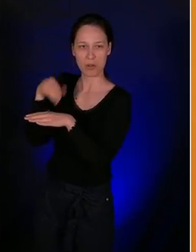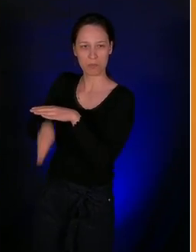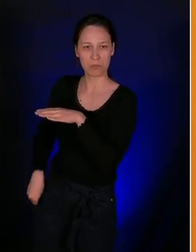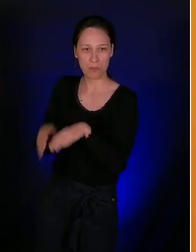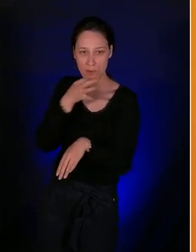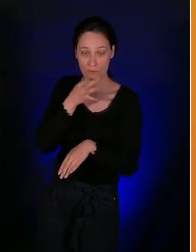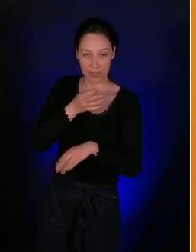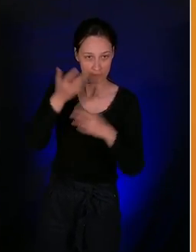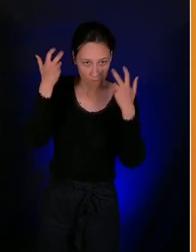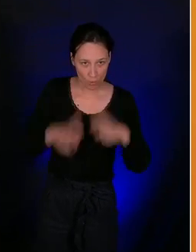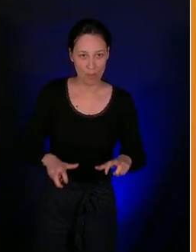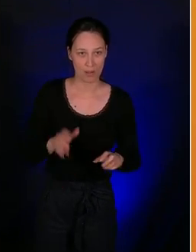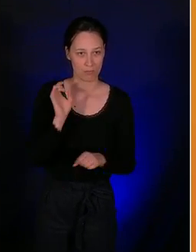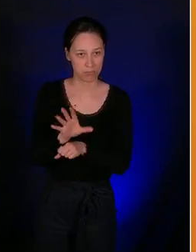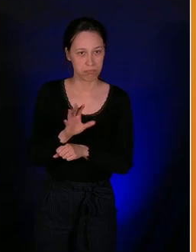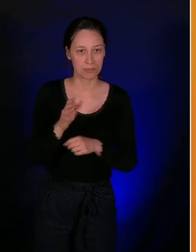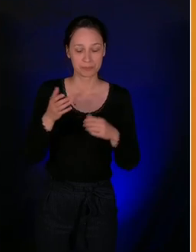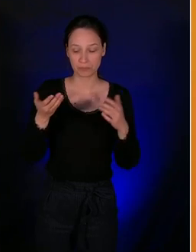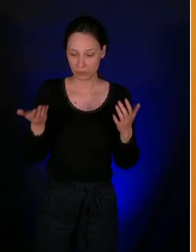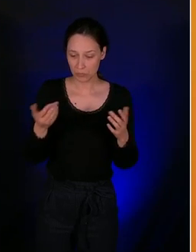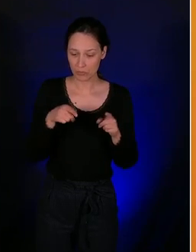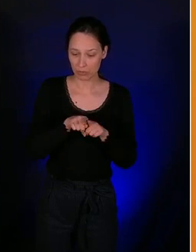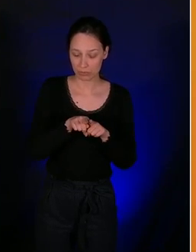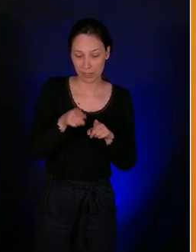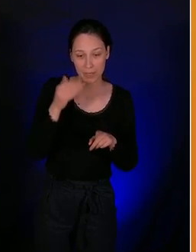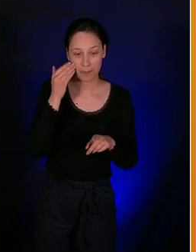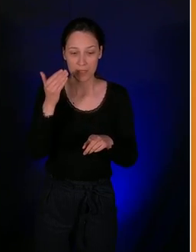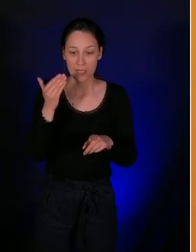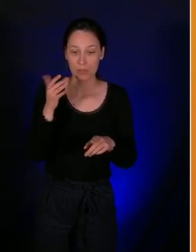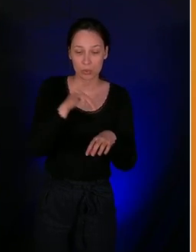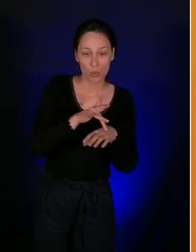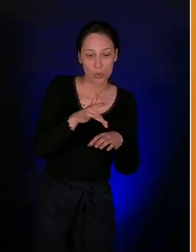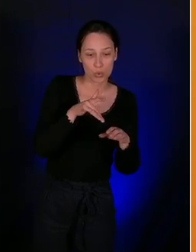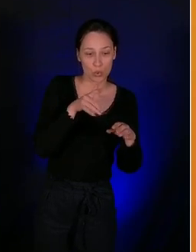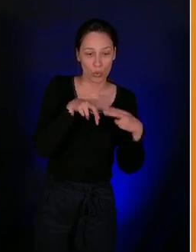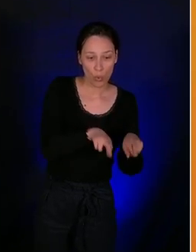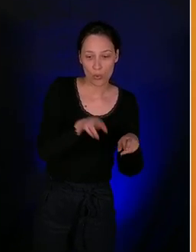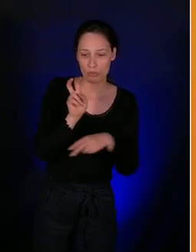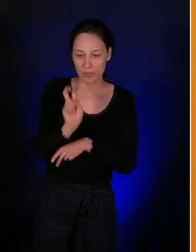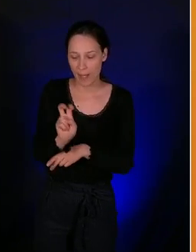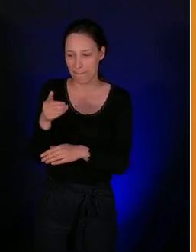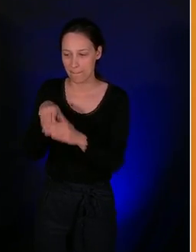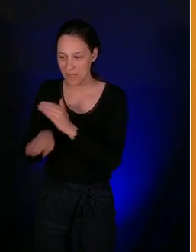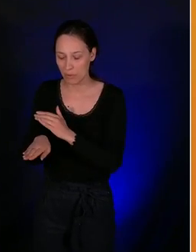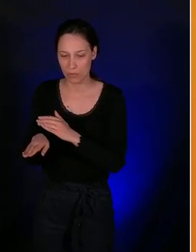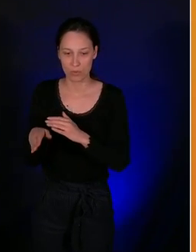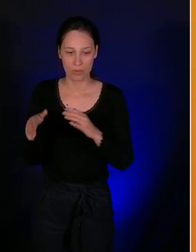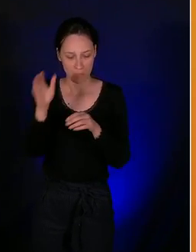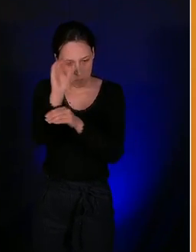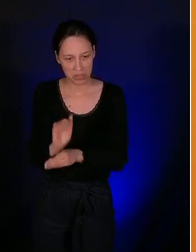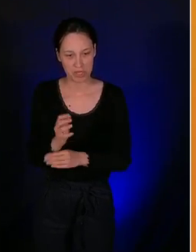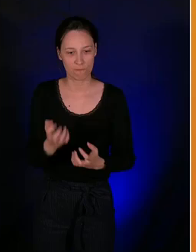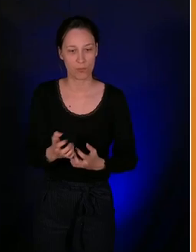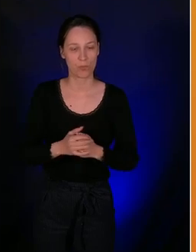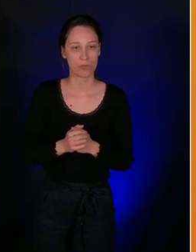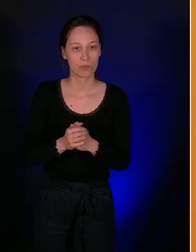pour tous, opposables à tout employeur de transport de voyageurs par route, tram et métro. C'est une étape à l'échelle d'une fédération